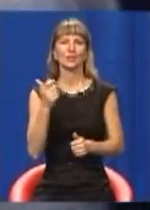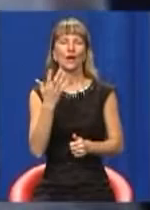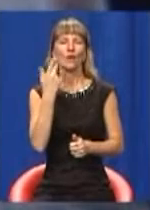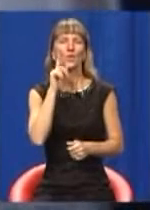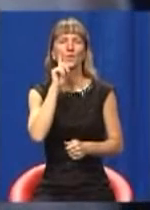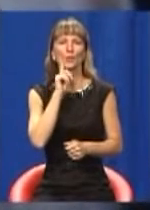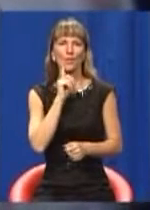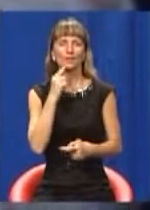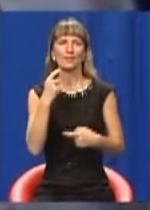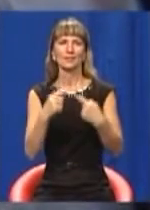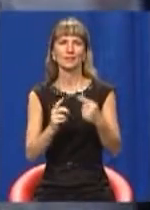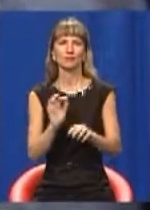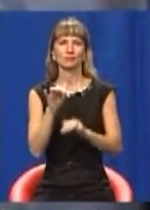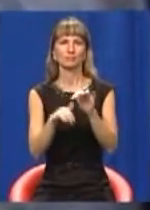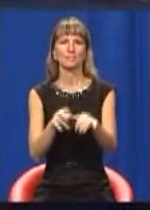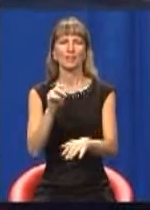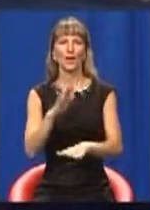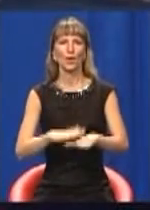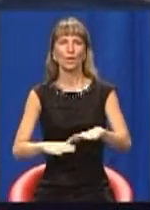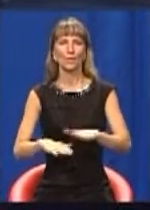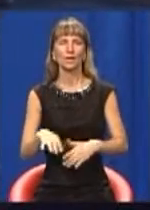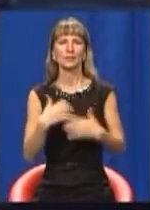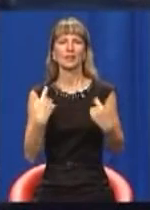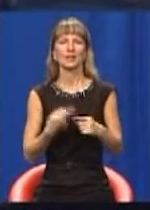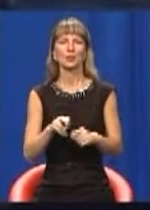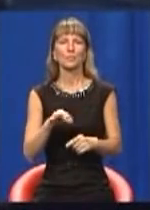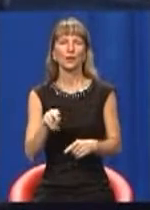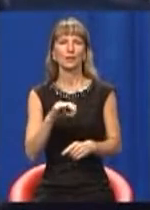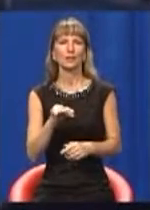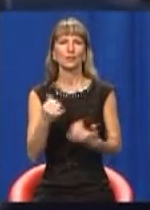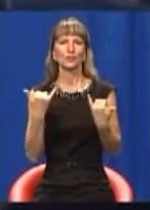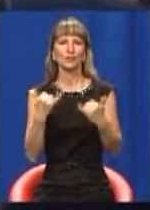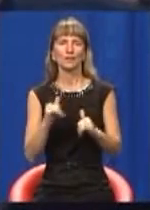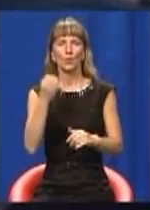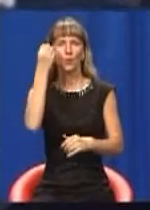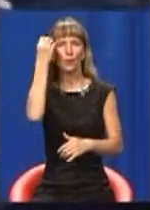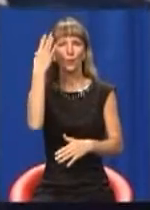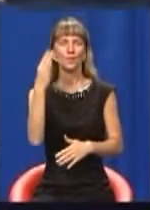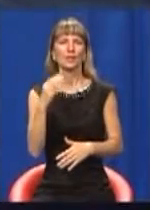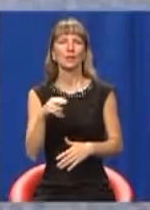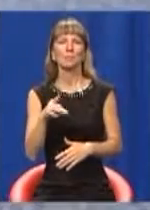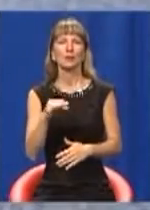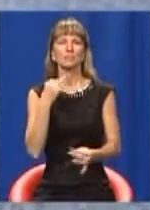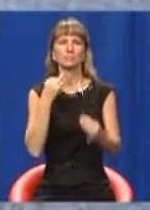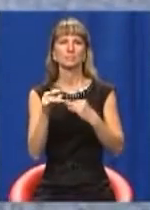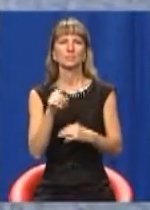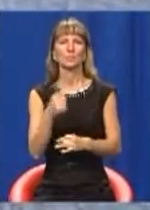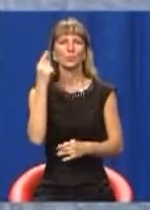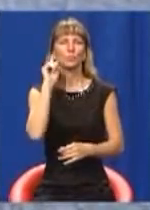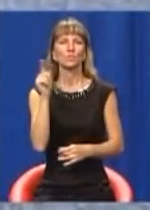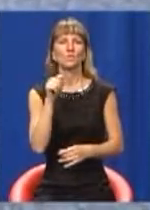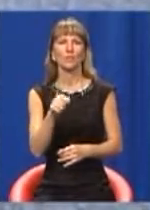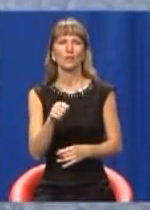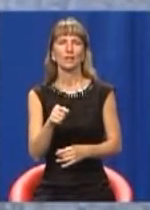зручному випадку забирається до нього на руки. Тварини цієї породи неймовірно розумні. Навіть при спілкуванні з ними здається, що